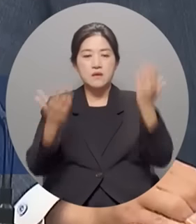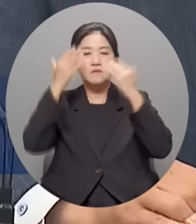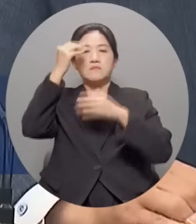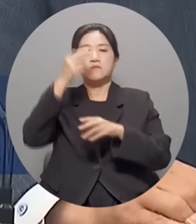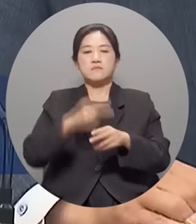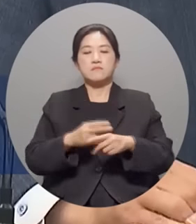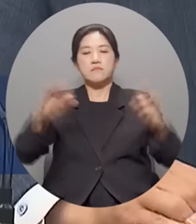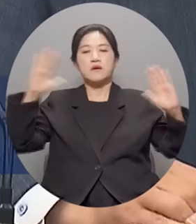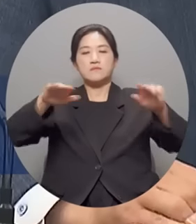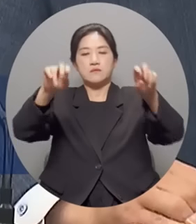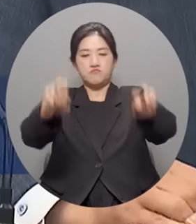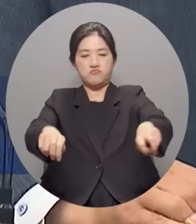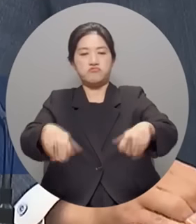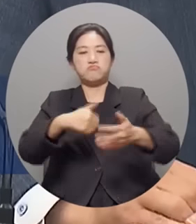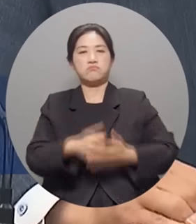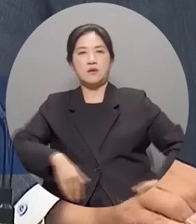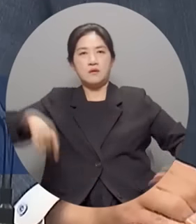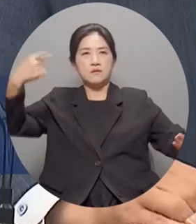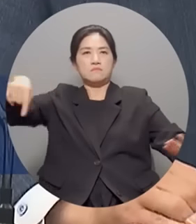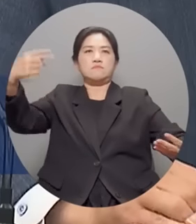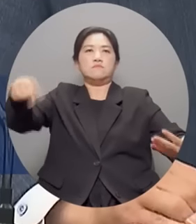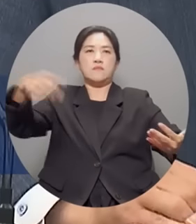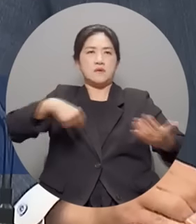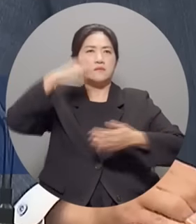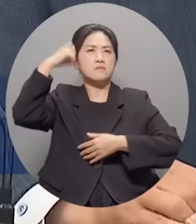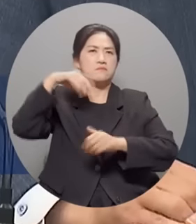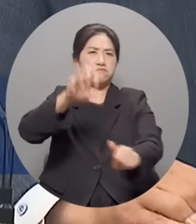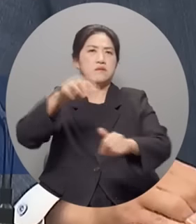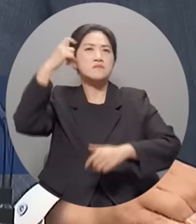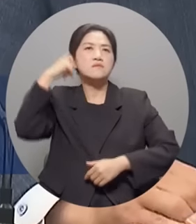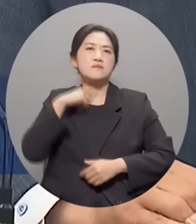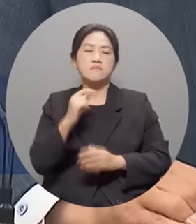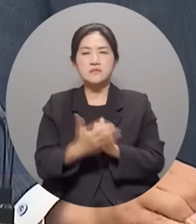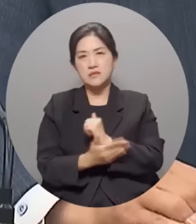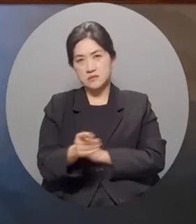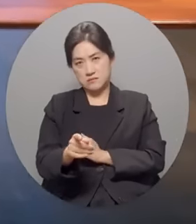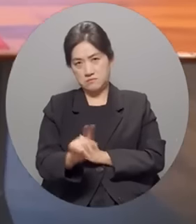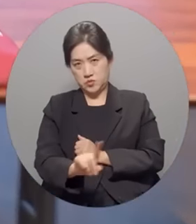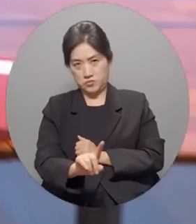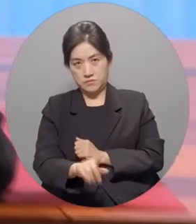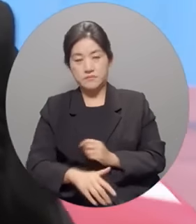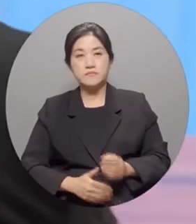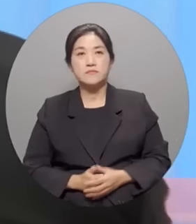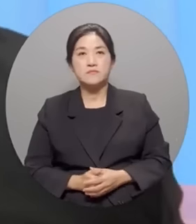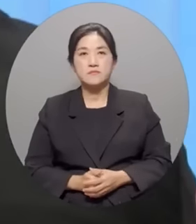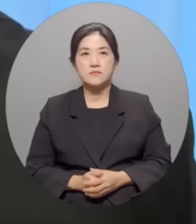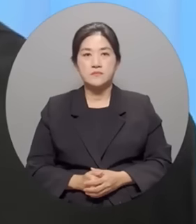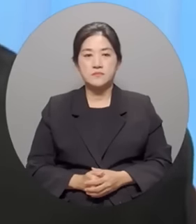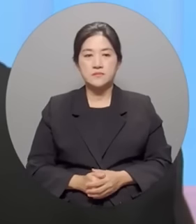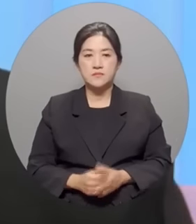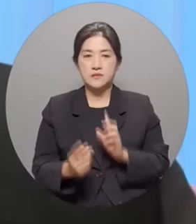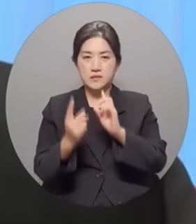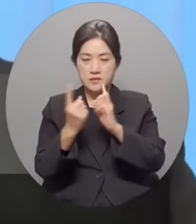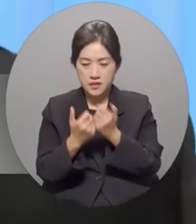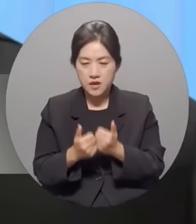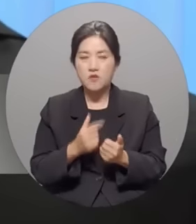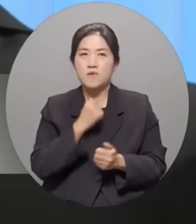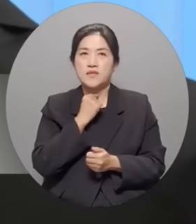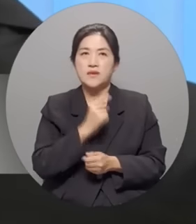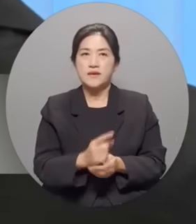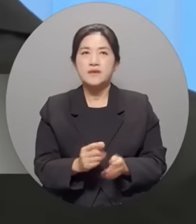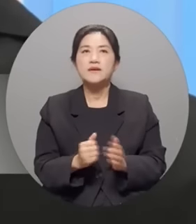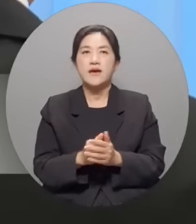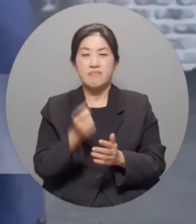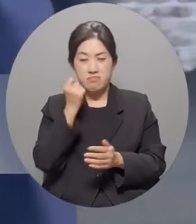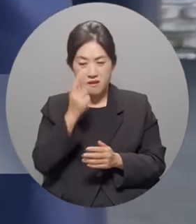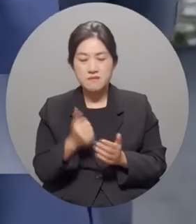놓고 훈시하는듯한 그런 느낌을 주는 그런 사진들이 독대 요청 한 달만에 한 대표와 면담한 윤